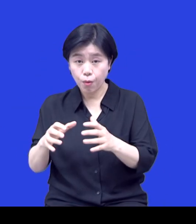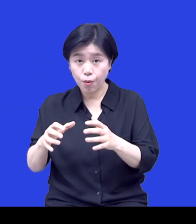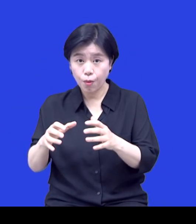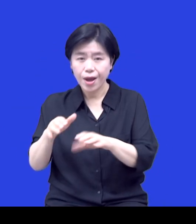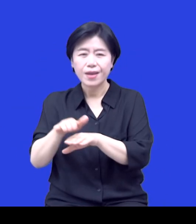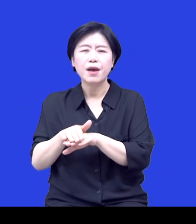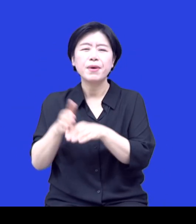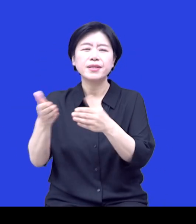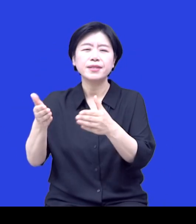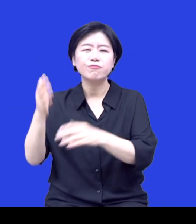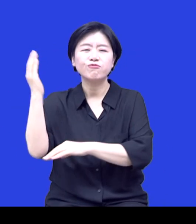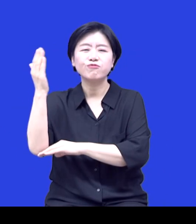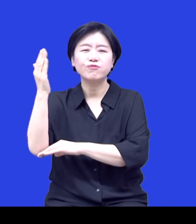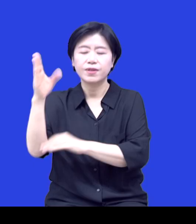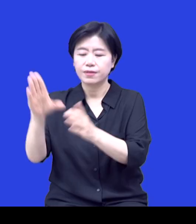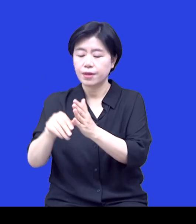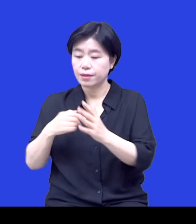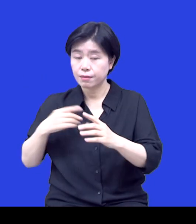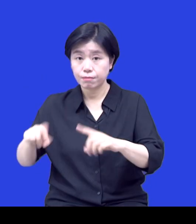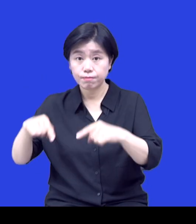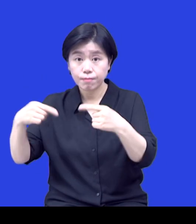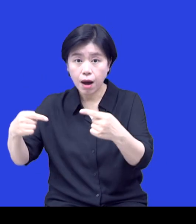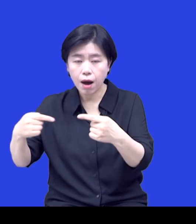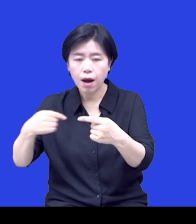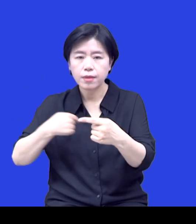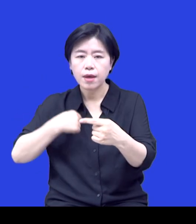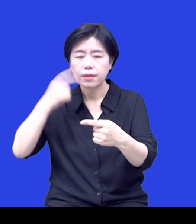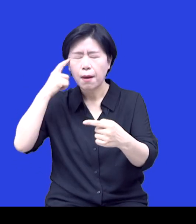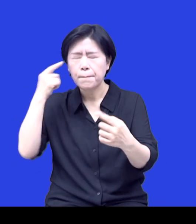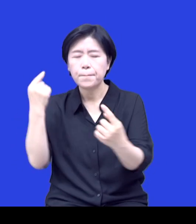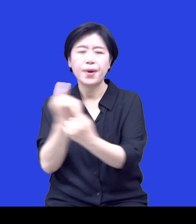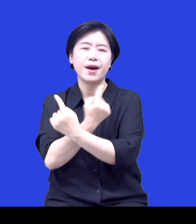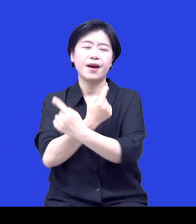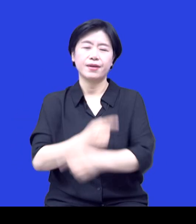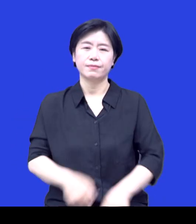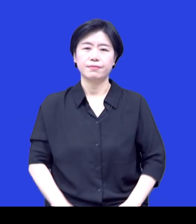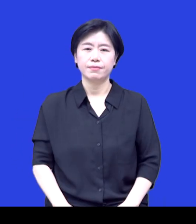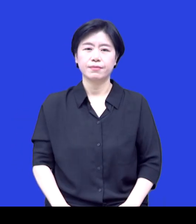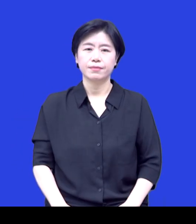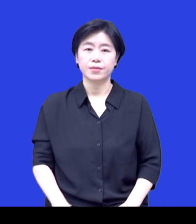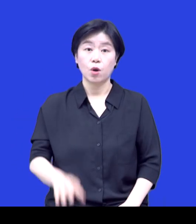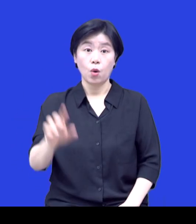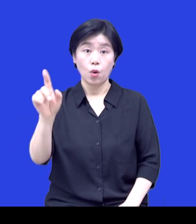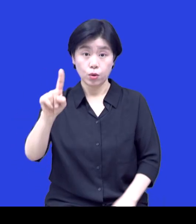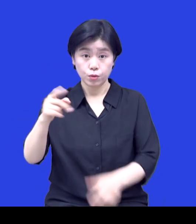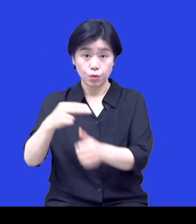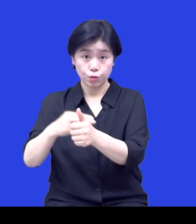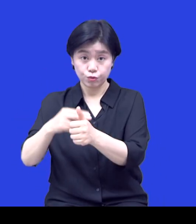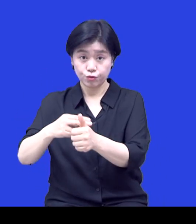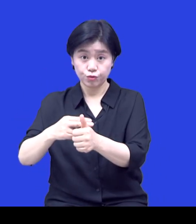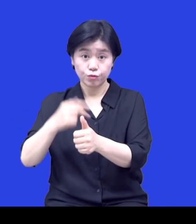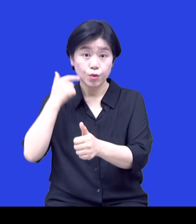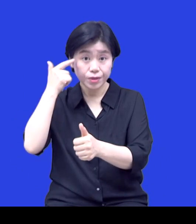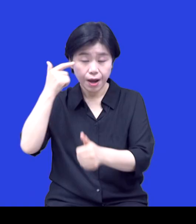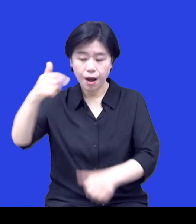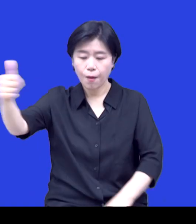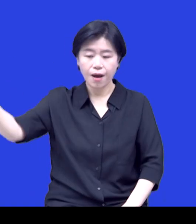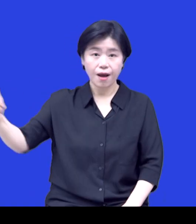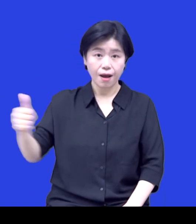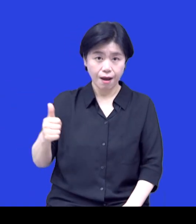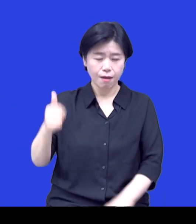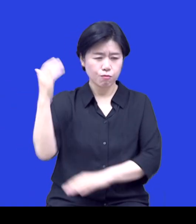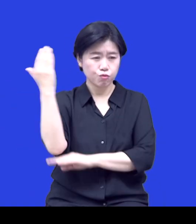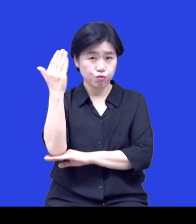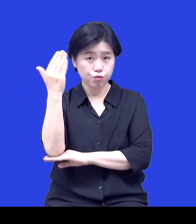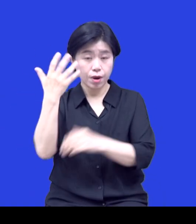아니 근데 그 수양회에서 그 어떤 교수님이 간증을 하시는데 그분의 지론은 예. 너무 은혜 받은 청년들이 다 목사